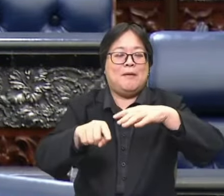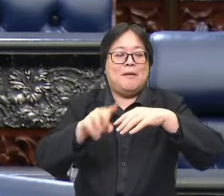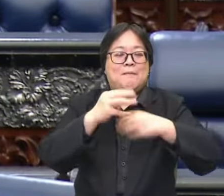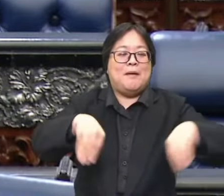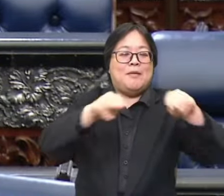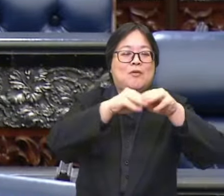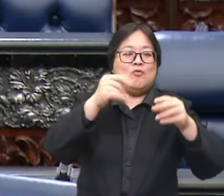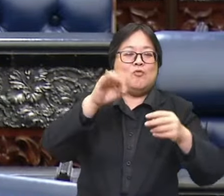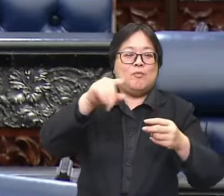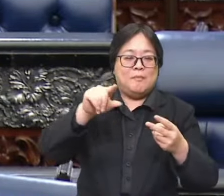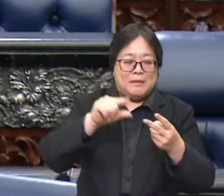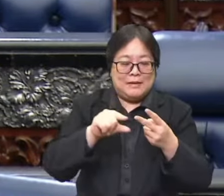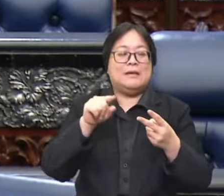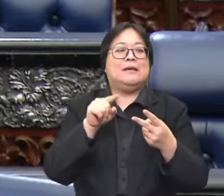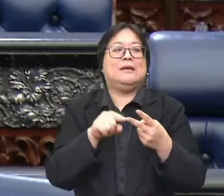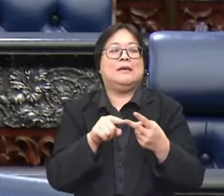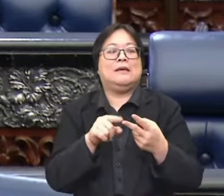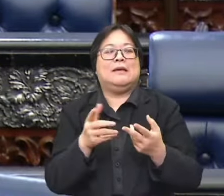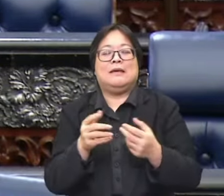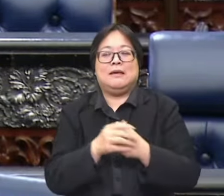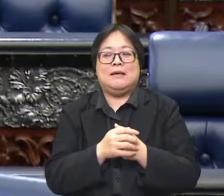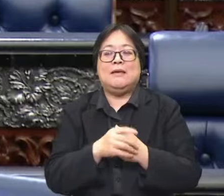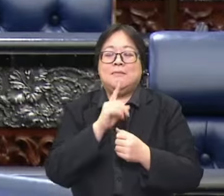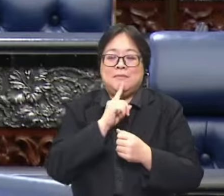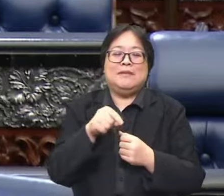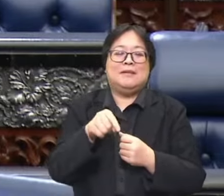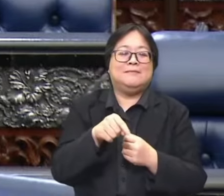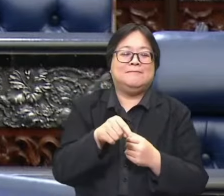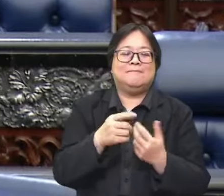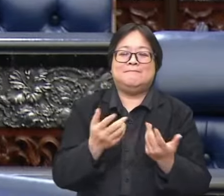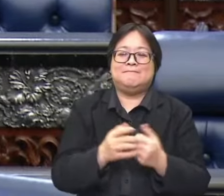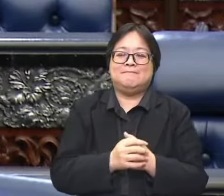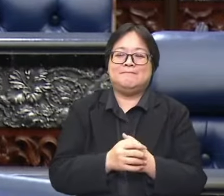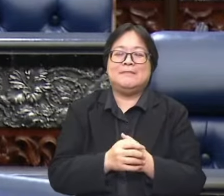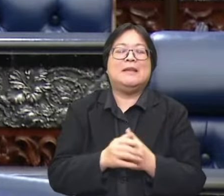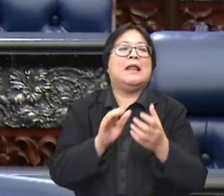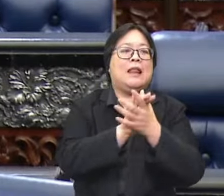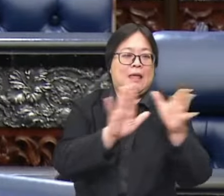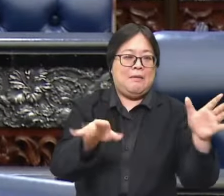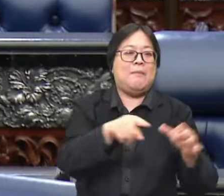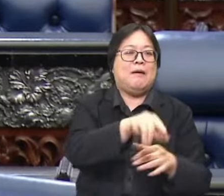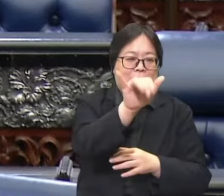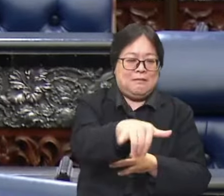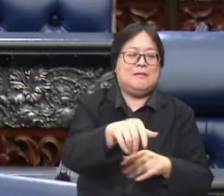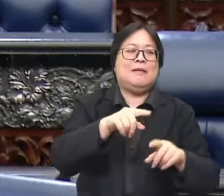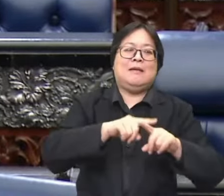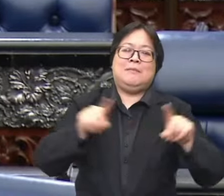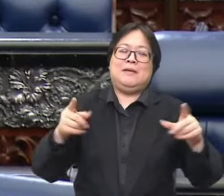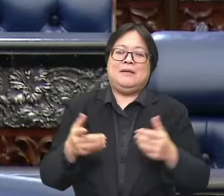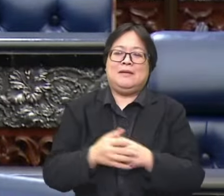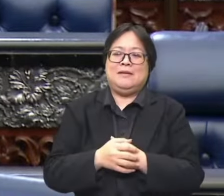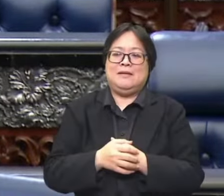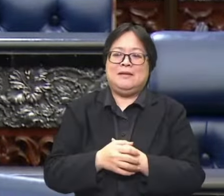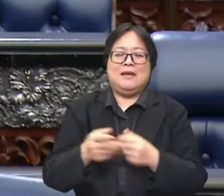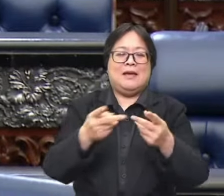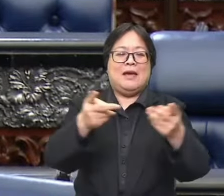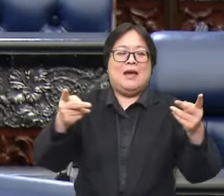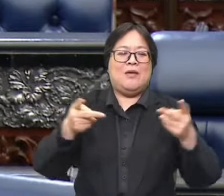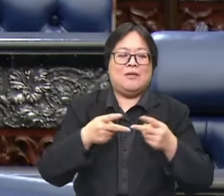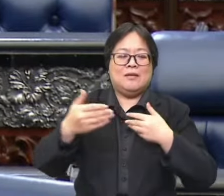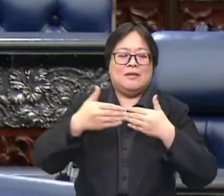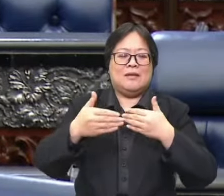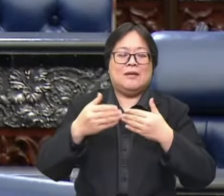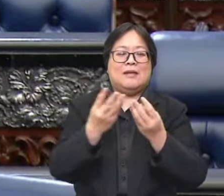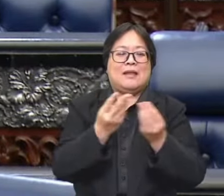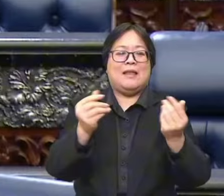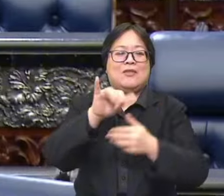Cuping, Masjid As-Solehin Cuping. Walaupun benda tu dikatakan berselamat, tapi dia di dalam kawasan jajaran tanah